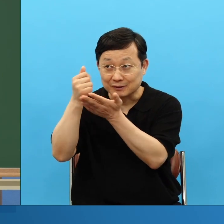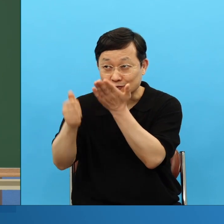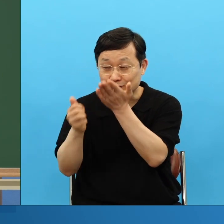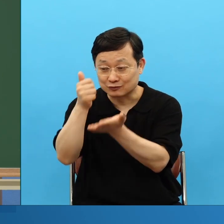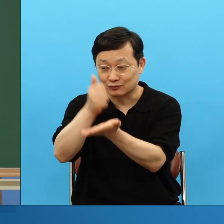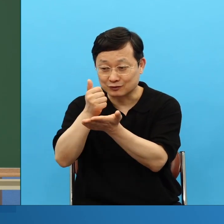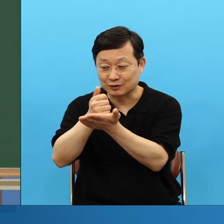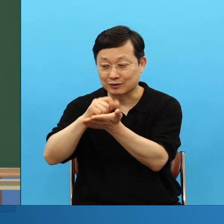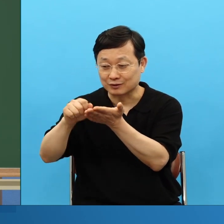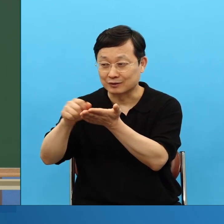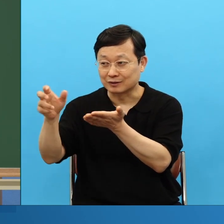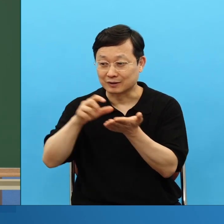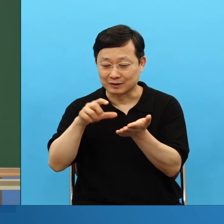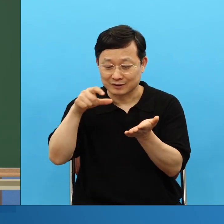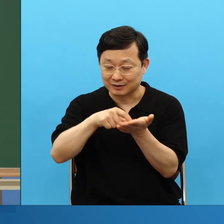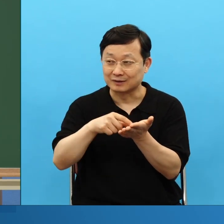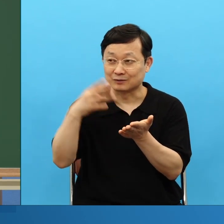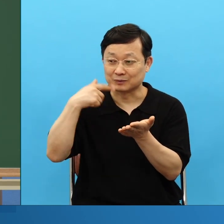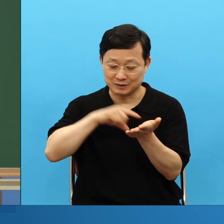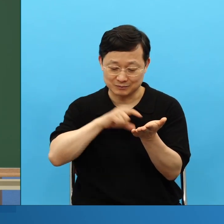들어가면 유광수 목사님 딱 나옵니다.